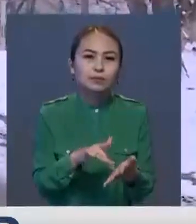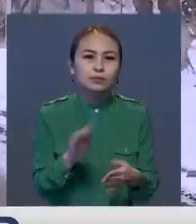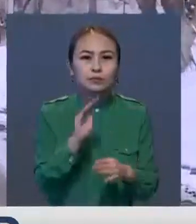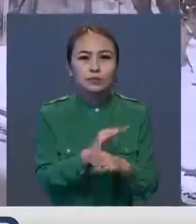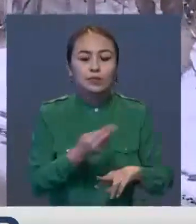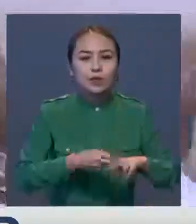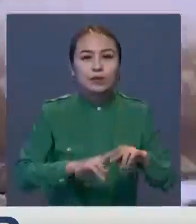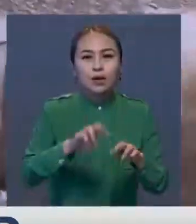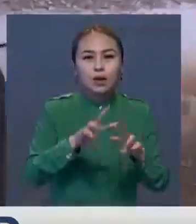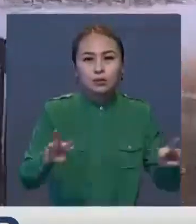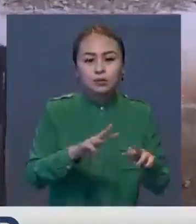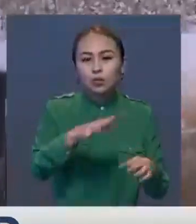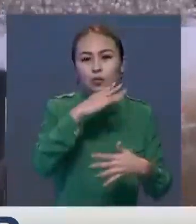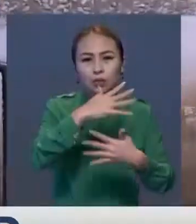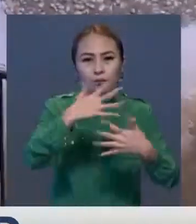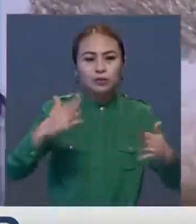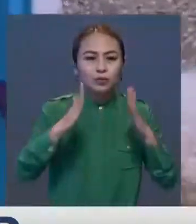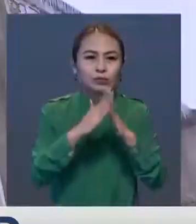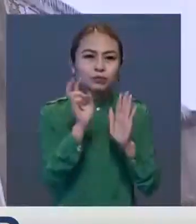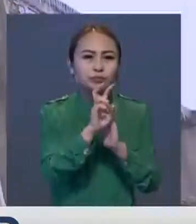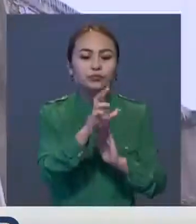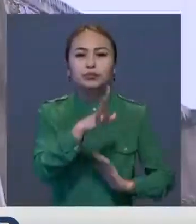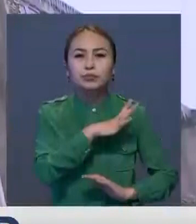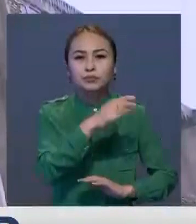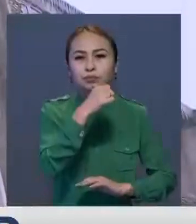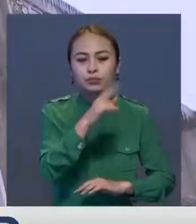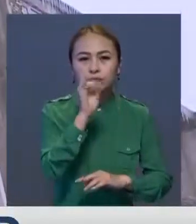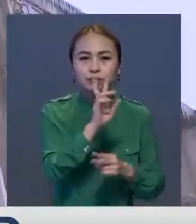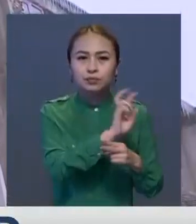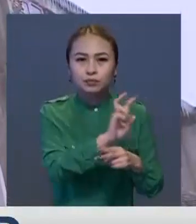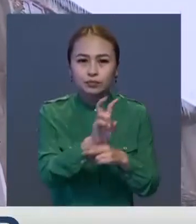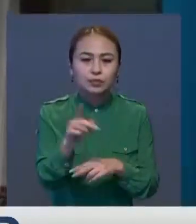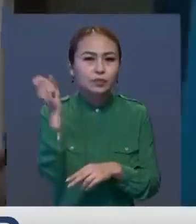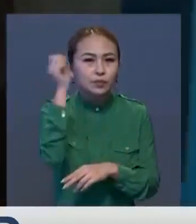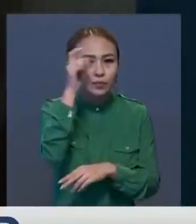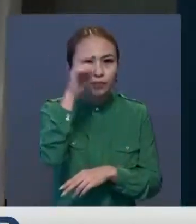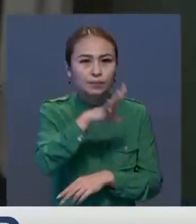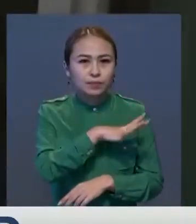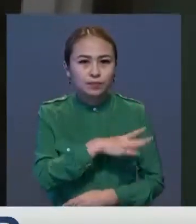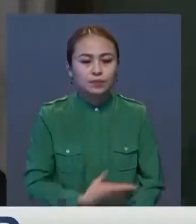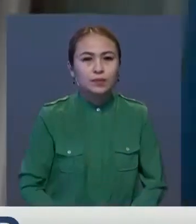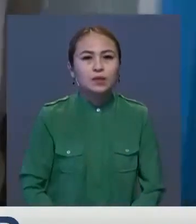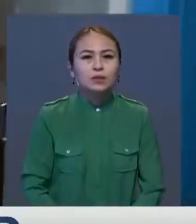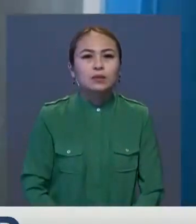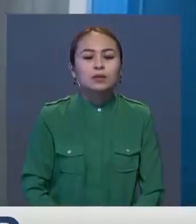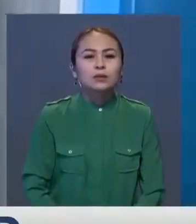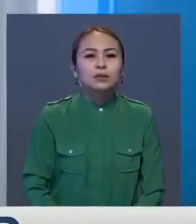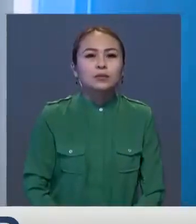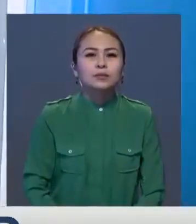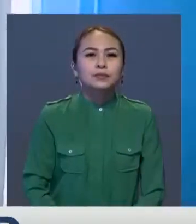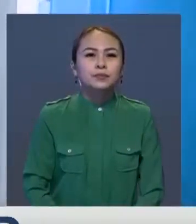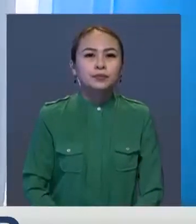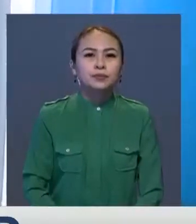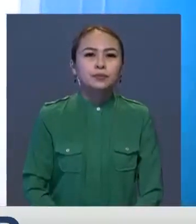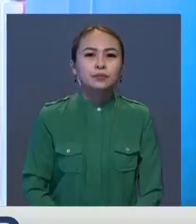бірге жол жөнекей көпқабатты тұрғын үйлерге де кіріп көрдік. Пәтерлерді аралап, тұрғындардың пікірін білдік. Рұқсат па? Жарық бар ма? Жарық қосып қойыңыз